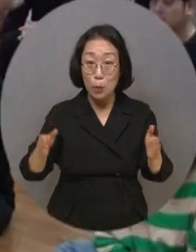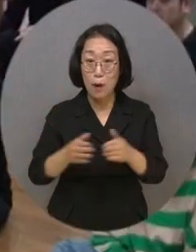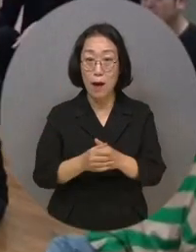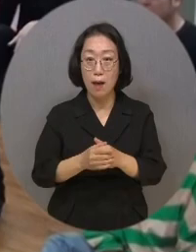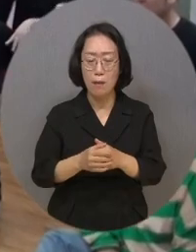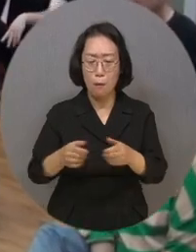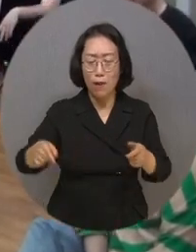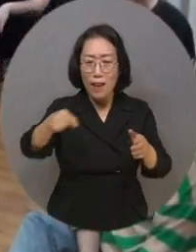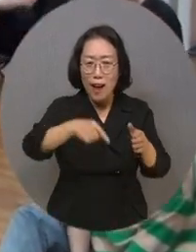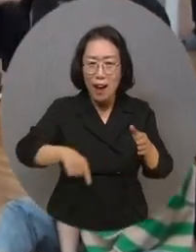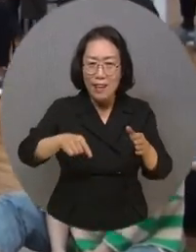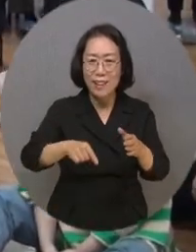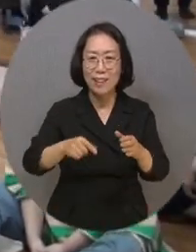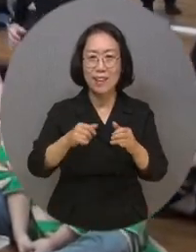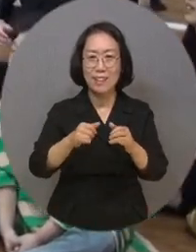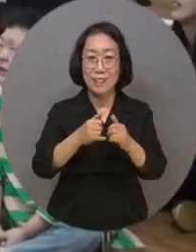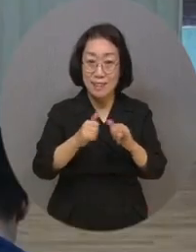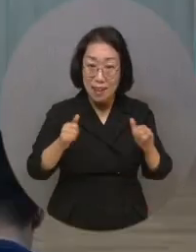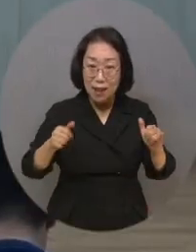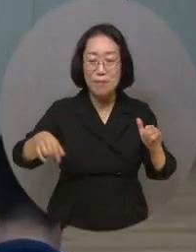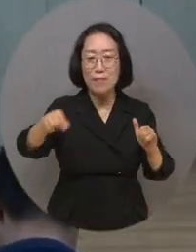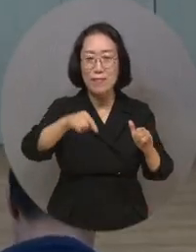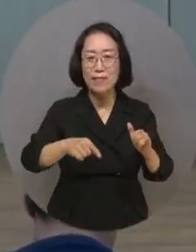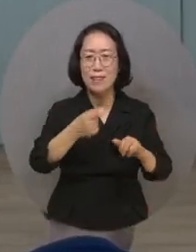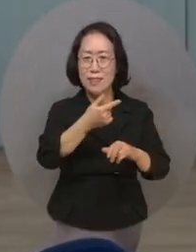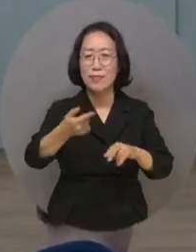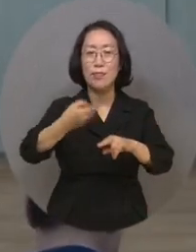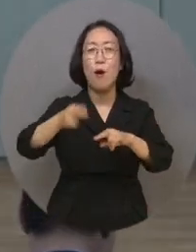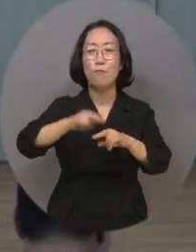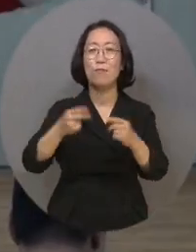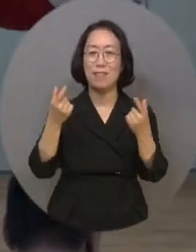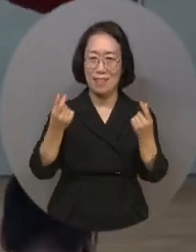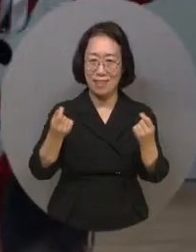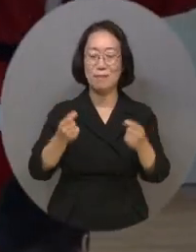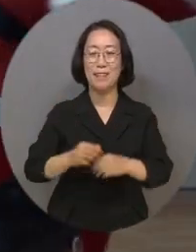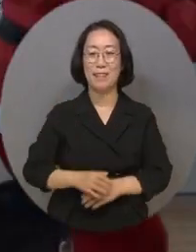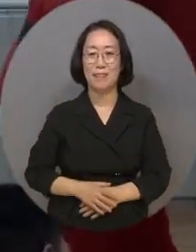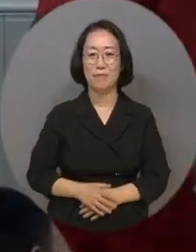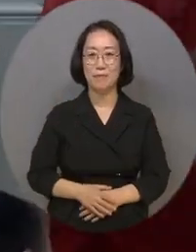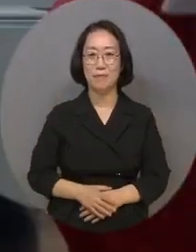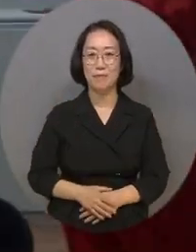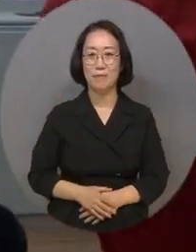곰돌이네 식구들에게는 더 없는 선물이었습니다. 복지TV 경기 방송 정우선입니다.